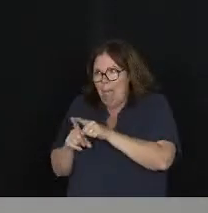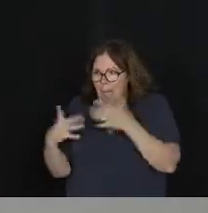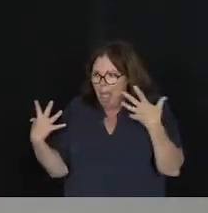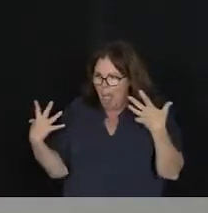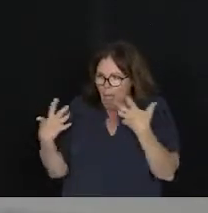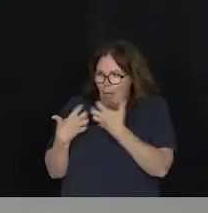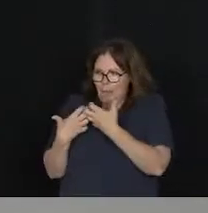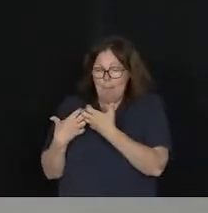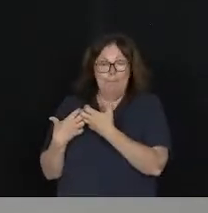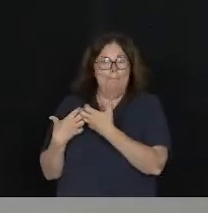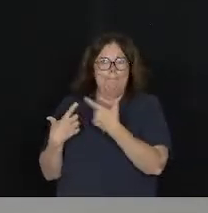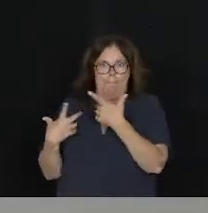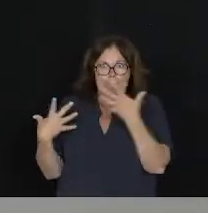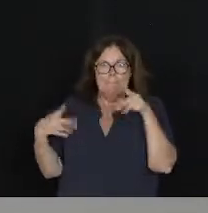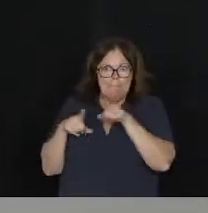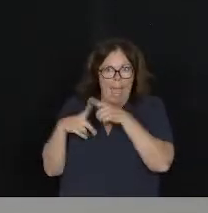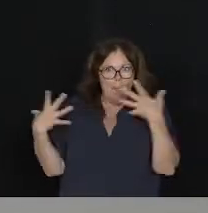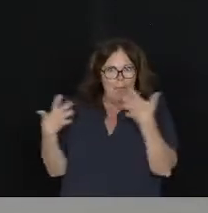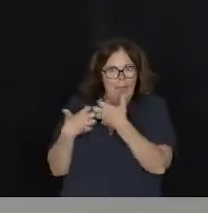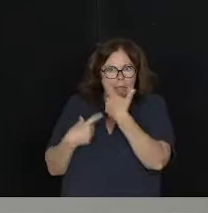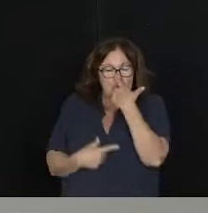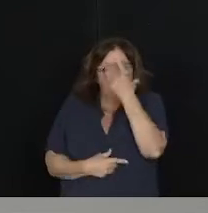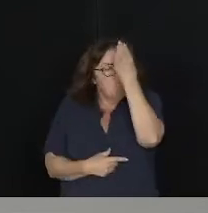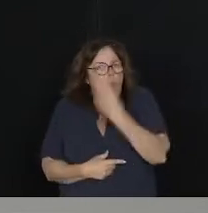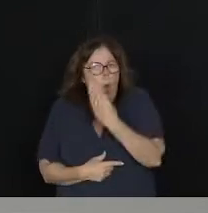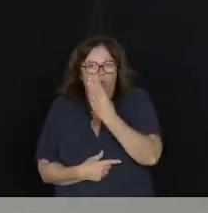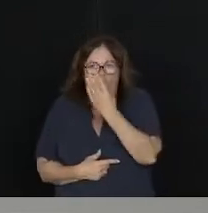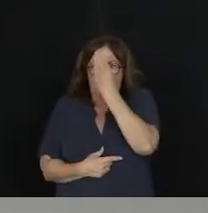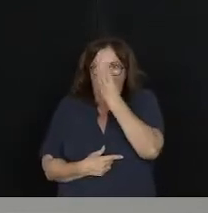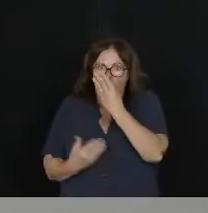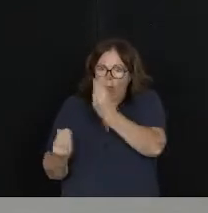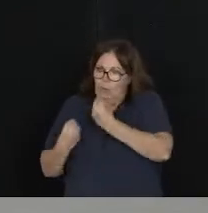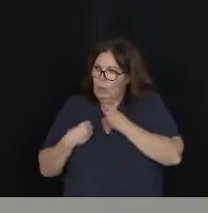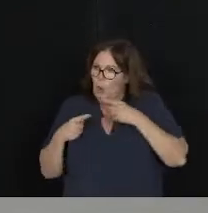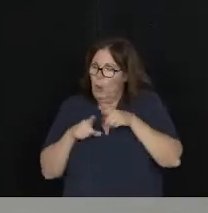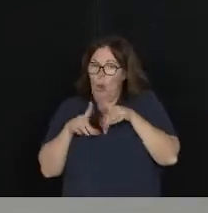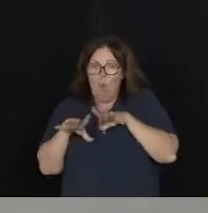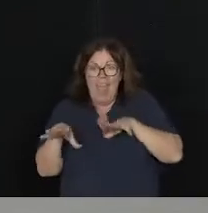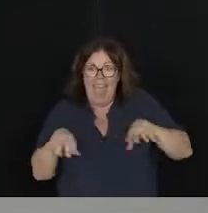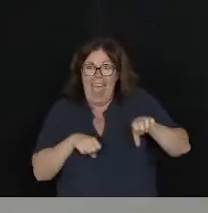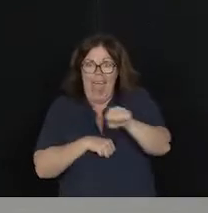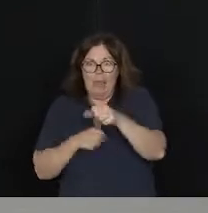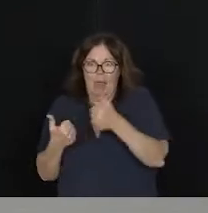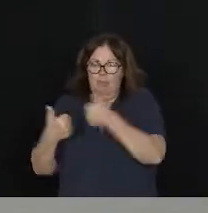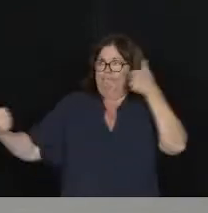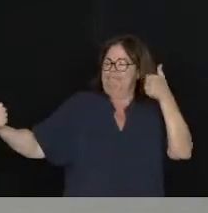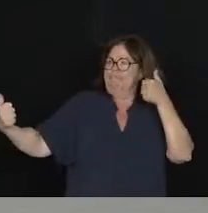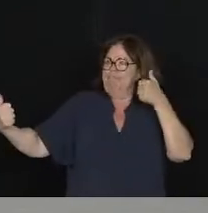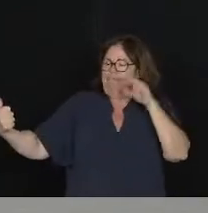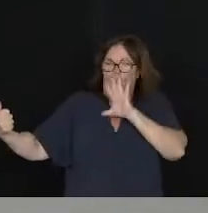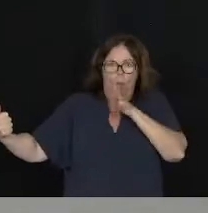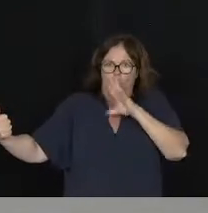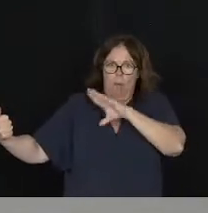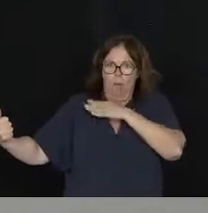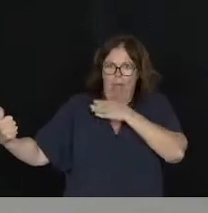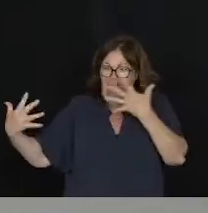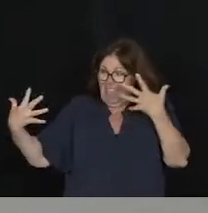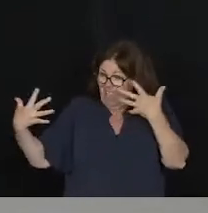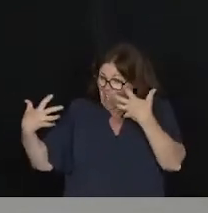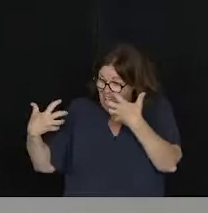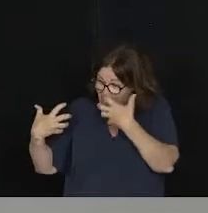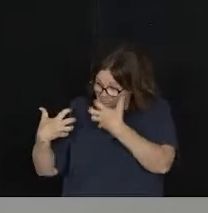être, face à l'épreuve de la guerre, une nécessité, hein, une pratique de compensation presque vitale, y compris, en fait, quand